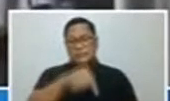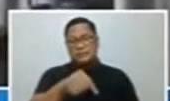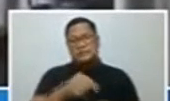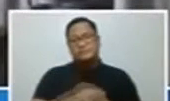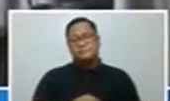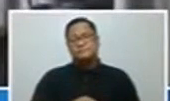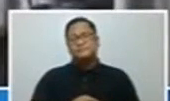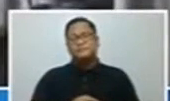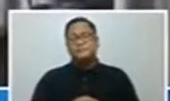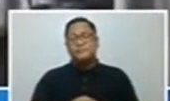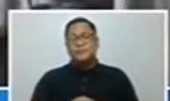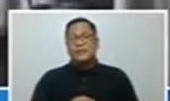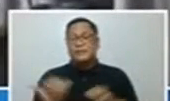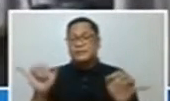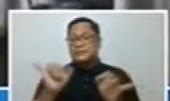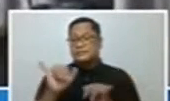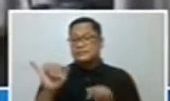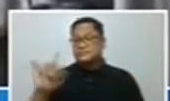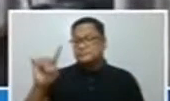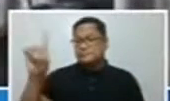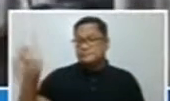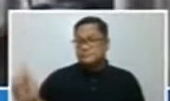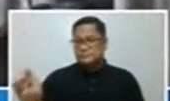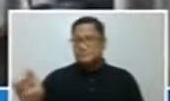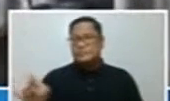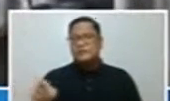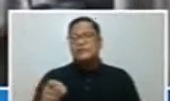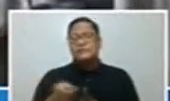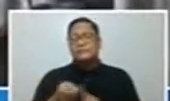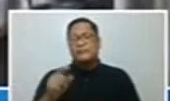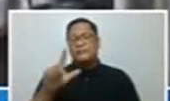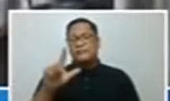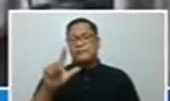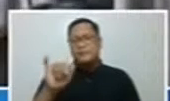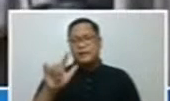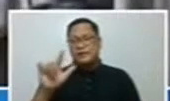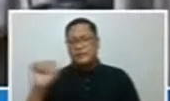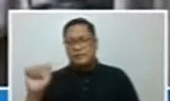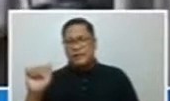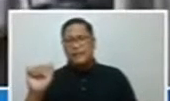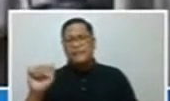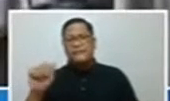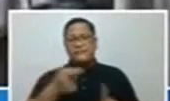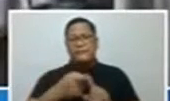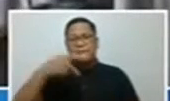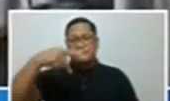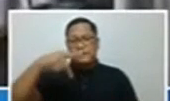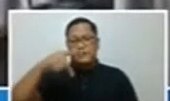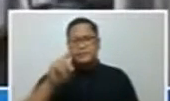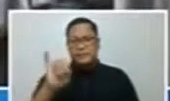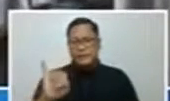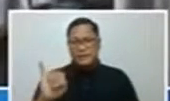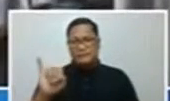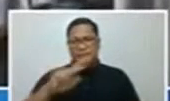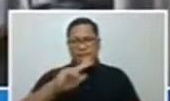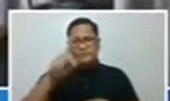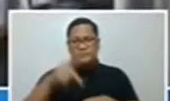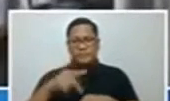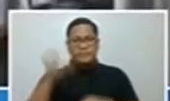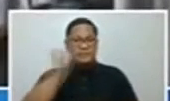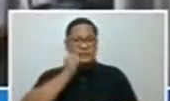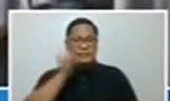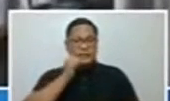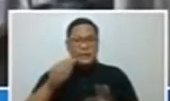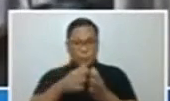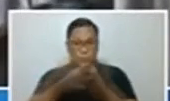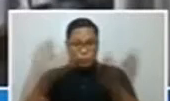kailangan natin ng additional manpower at ready available naman ng ating armed forces, no, sa Central Command. At nagdagdag pa